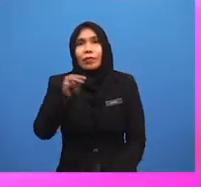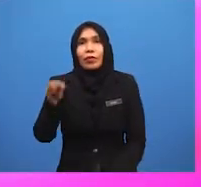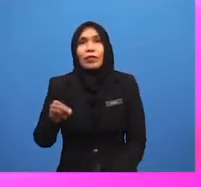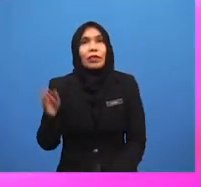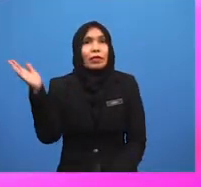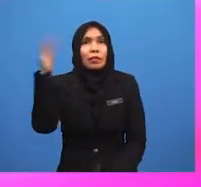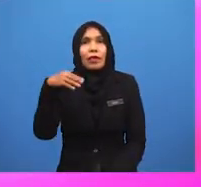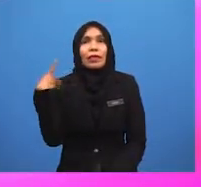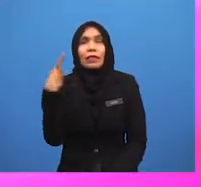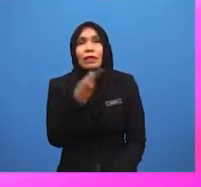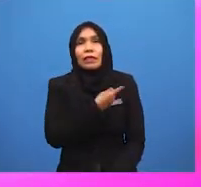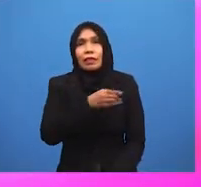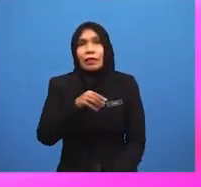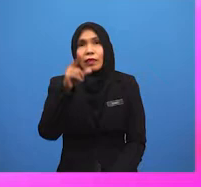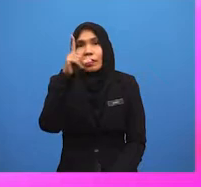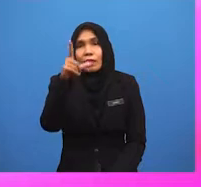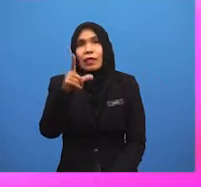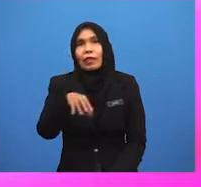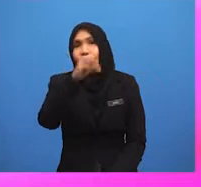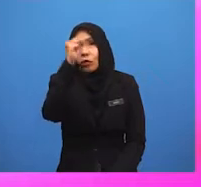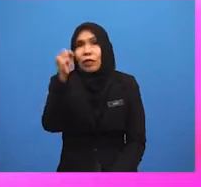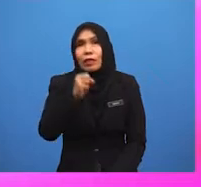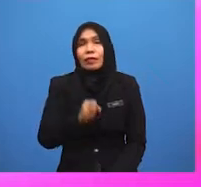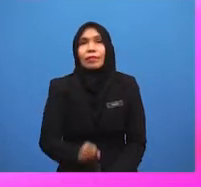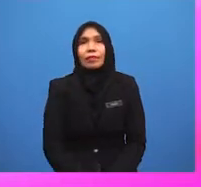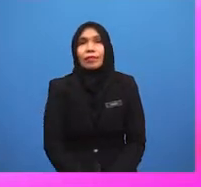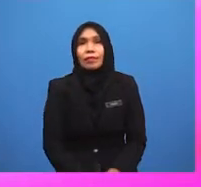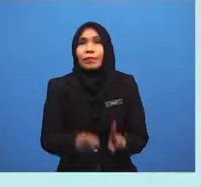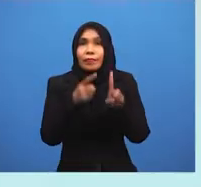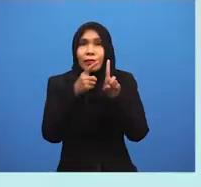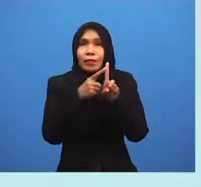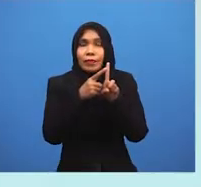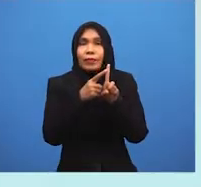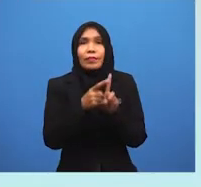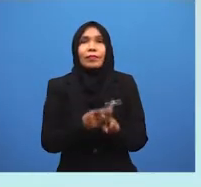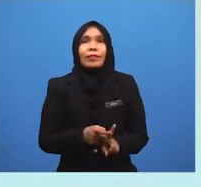melihat soalan-soalan bagi situasi ini. Soalan pertama.